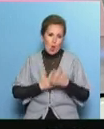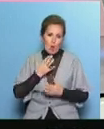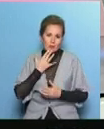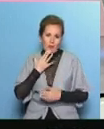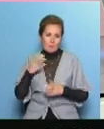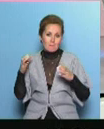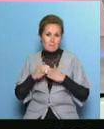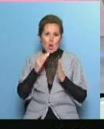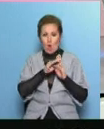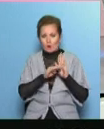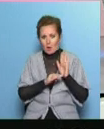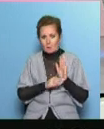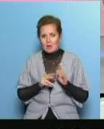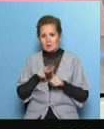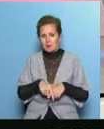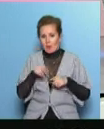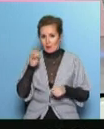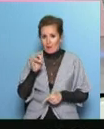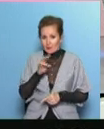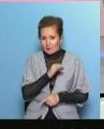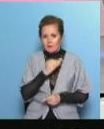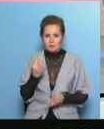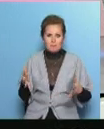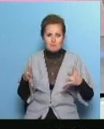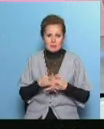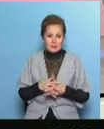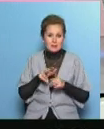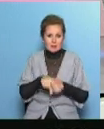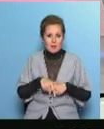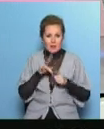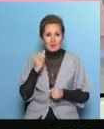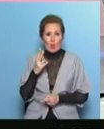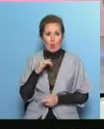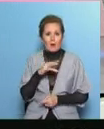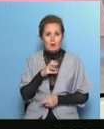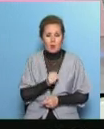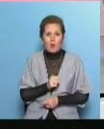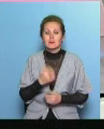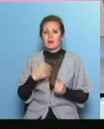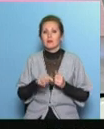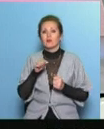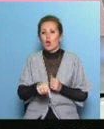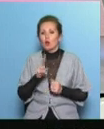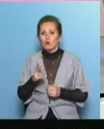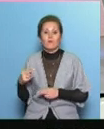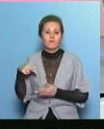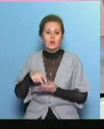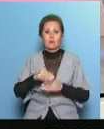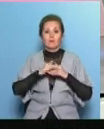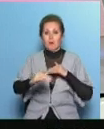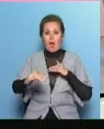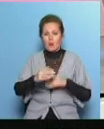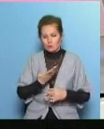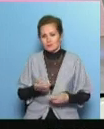Национального цирка Кении и артистов цирка Никулина. Среди тех, кто выйдет на арену, призеры конкурса в Монте-Карло. Елена